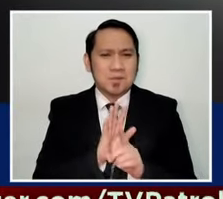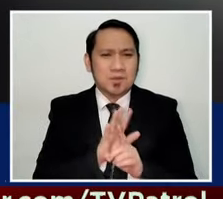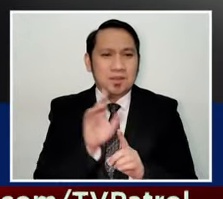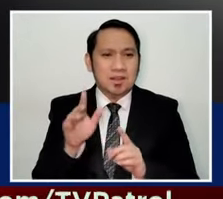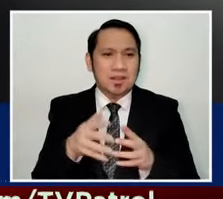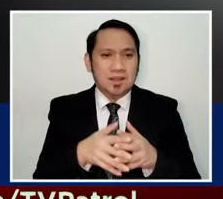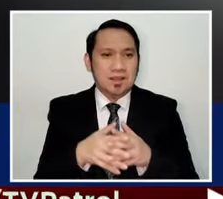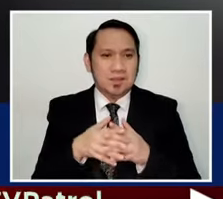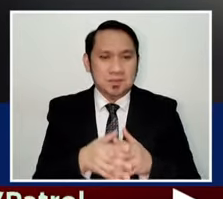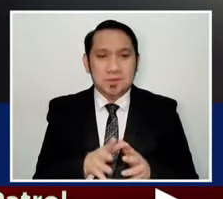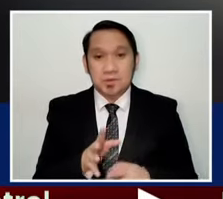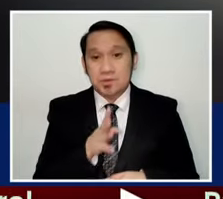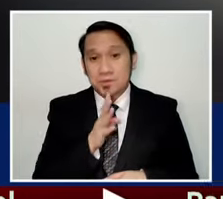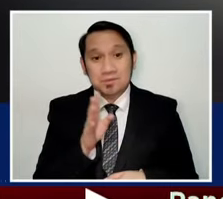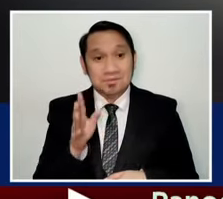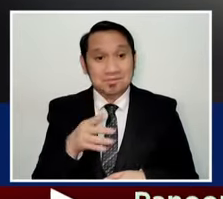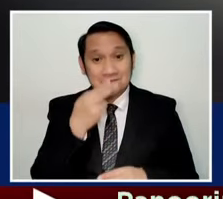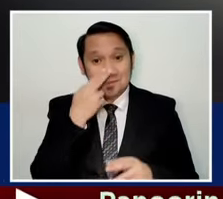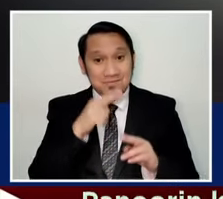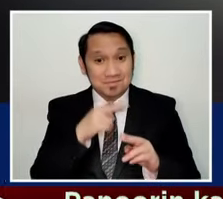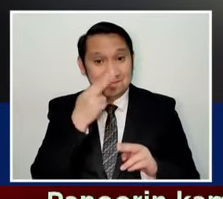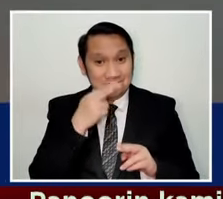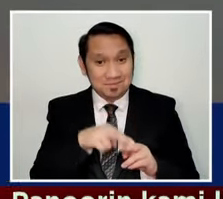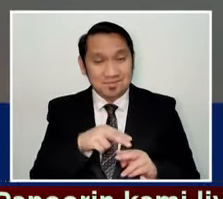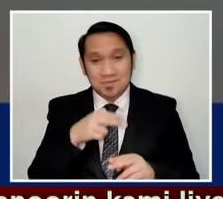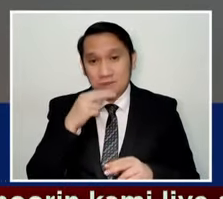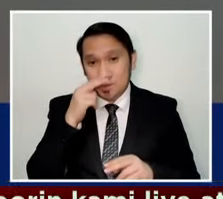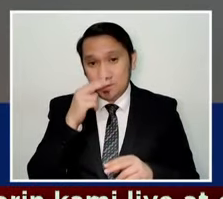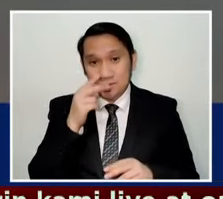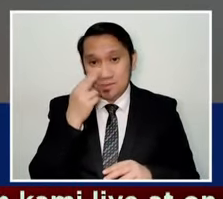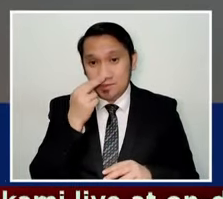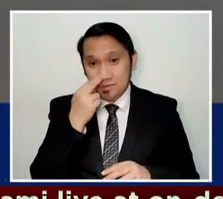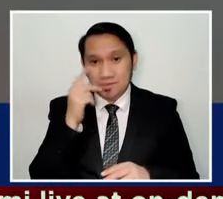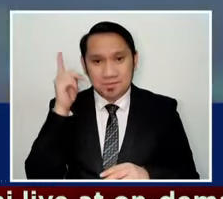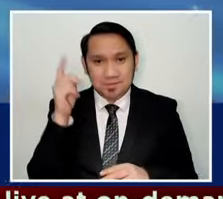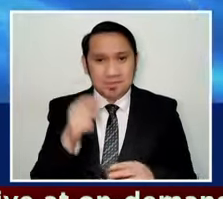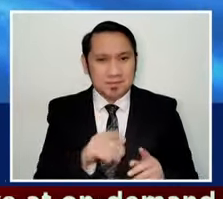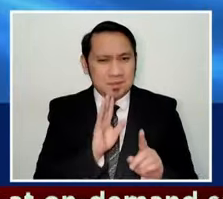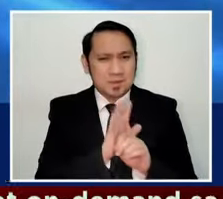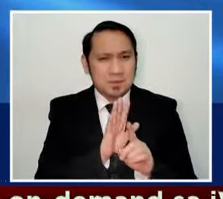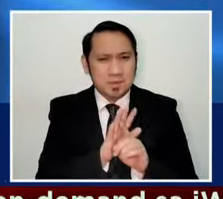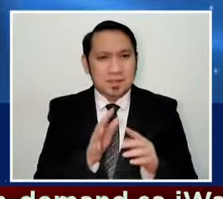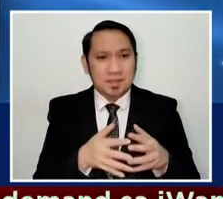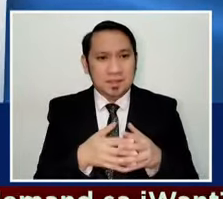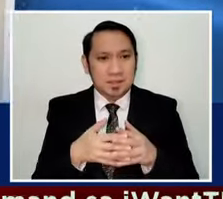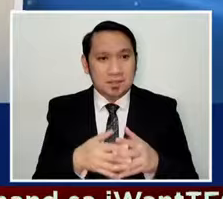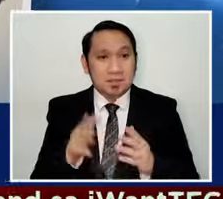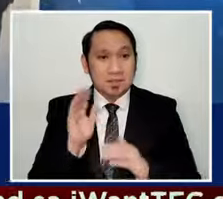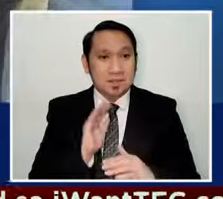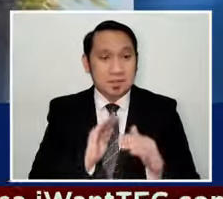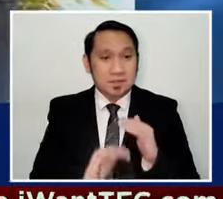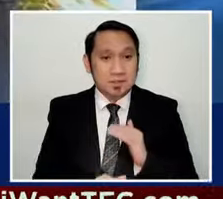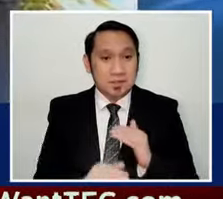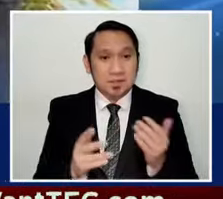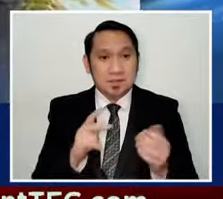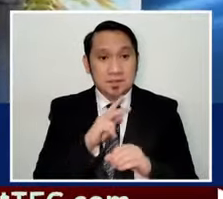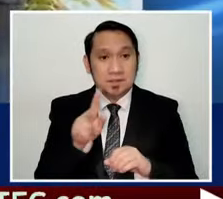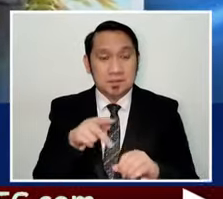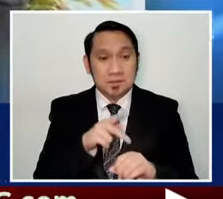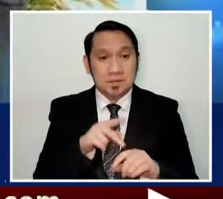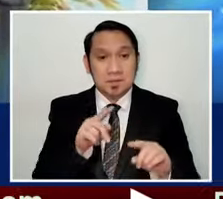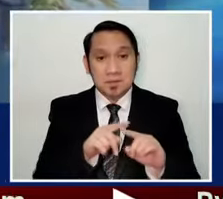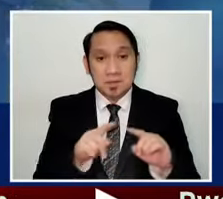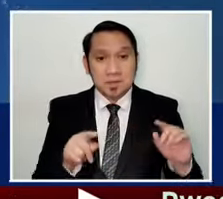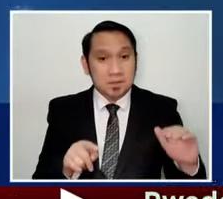ang pagkapatawan ng Filipino-American stand-up comedian na si J.R. de Guzman. Ipinanganak si J.R. sa Pilipinas pero lumaki